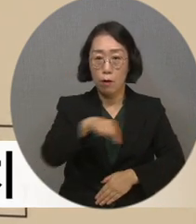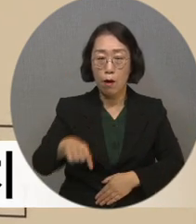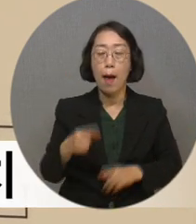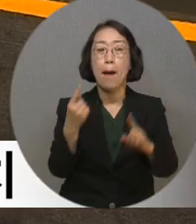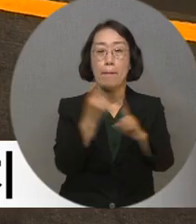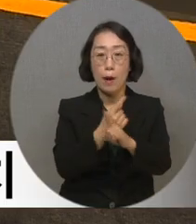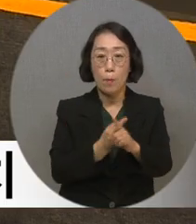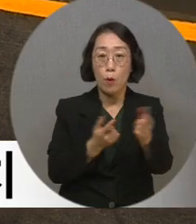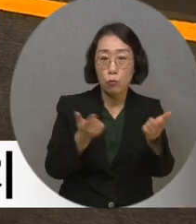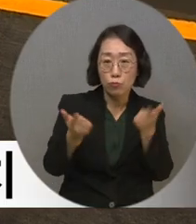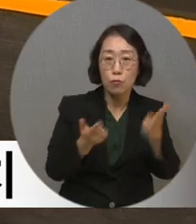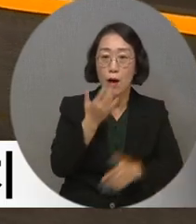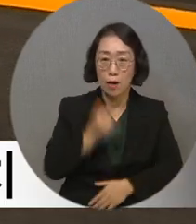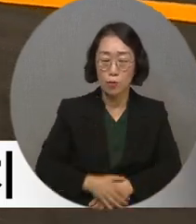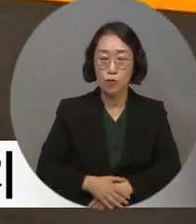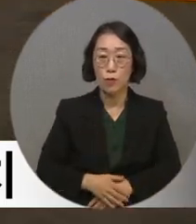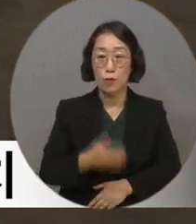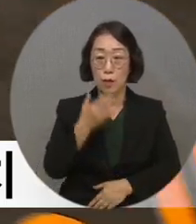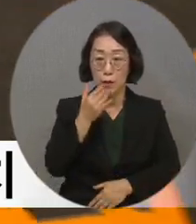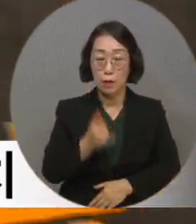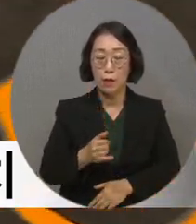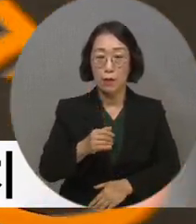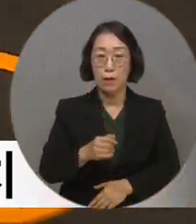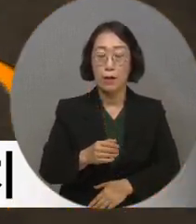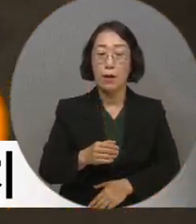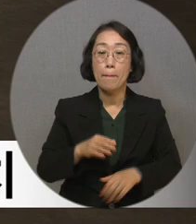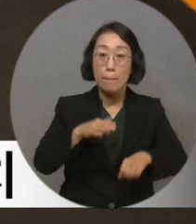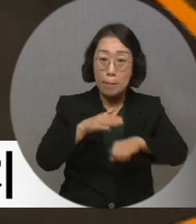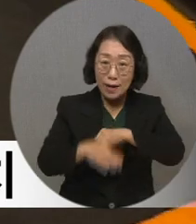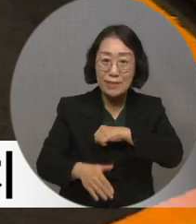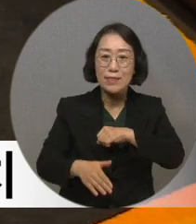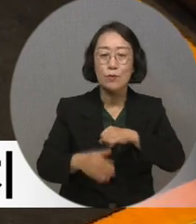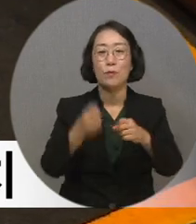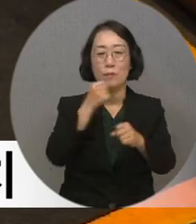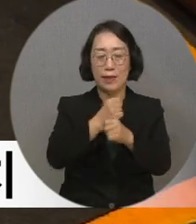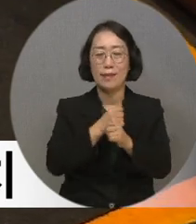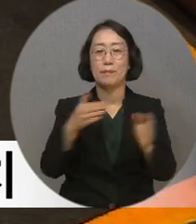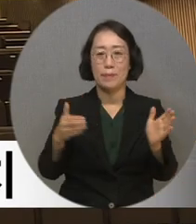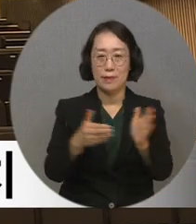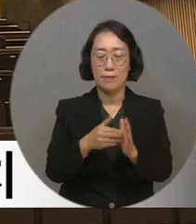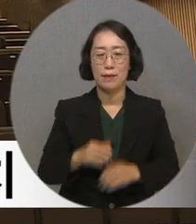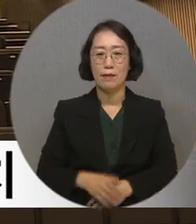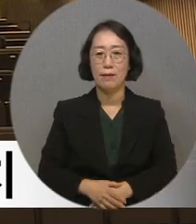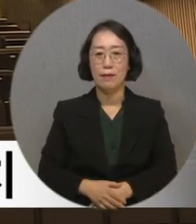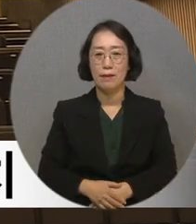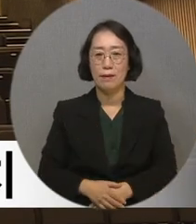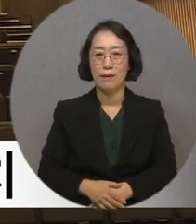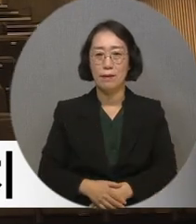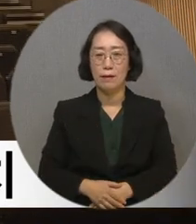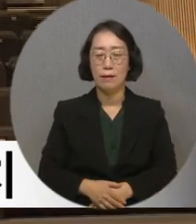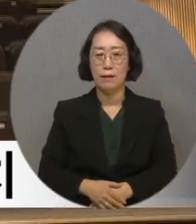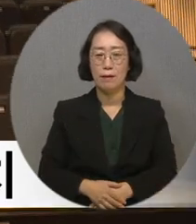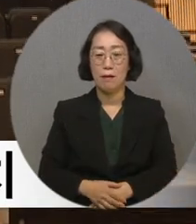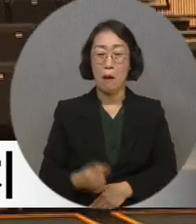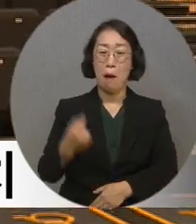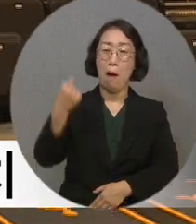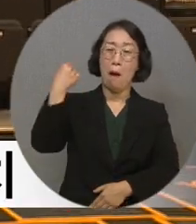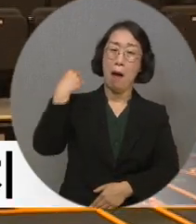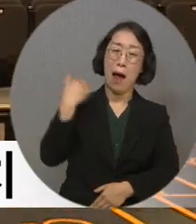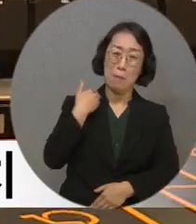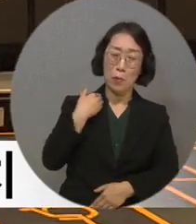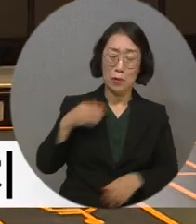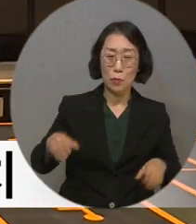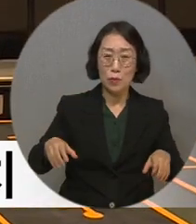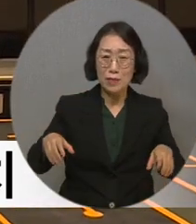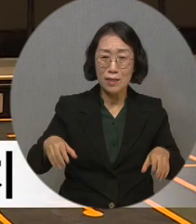수 있도록 객석 수납이 가능한 블랙박스형 공연장으로 만들어졌습니다. 주로 무대 뒤쪽에 위치한